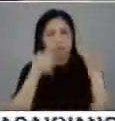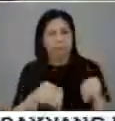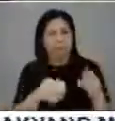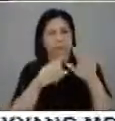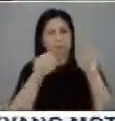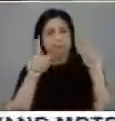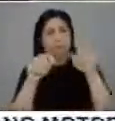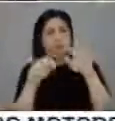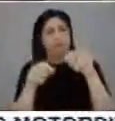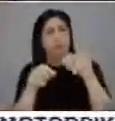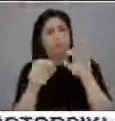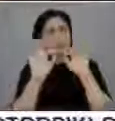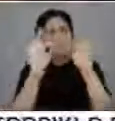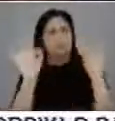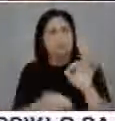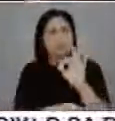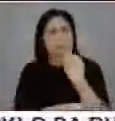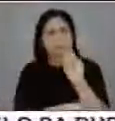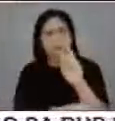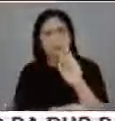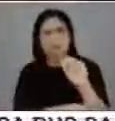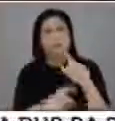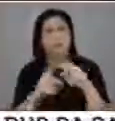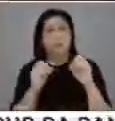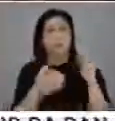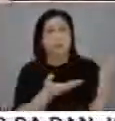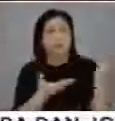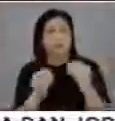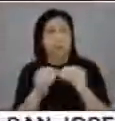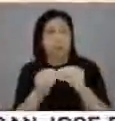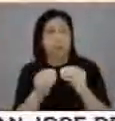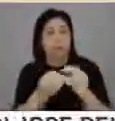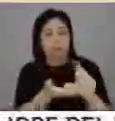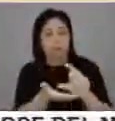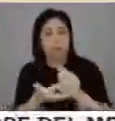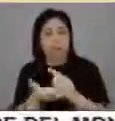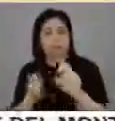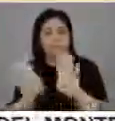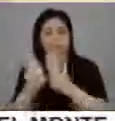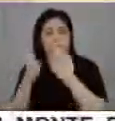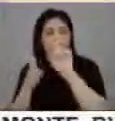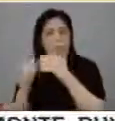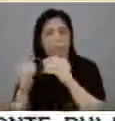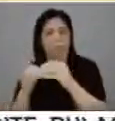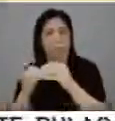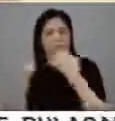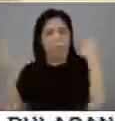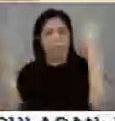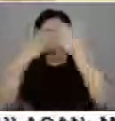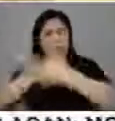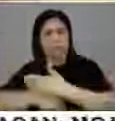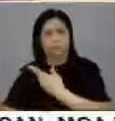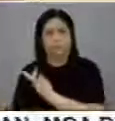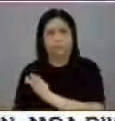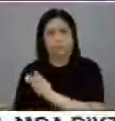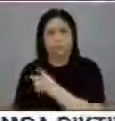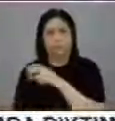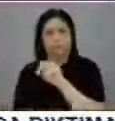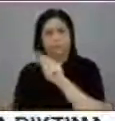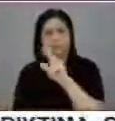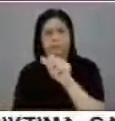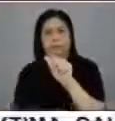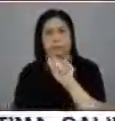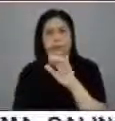ito na maraming mga nagtatrabaho ang hindi nakakapagbakuna sa regular working hours. Samandala, dahil paubos na ang supply ng bakuna ng lungsod ay